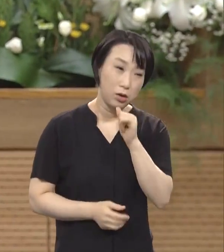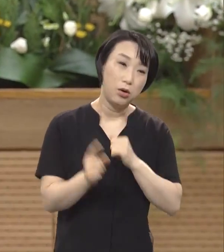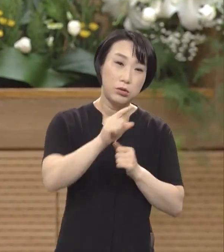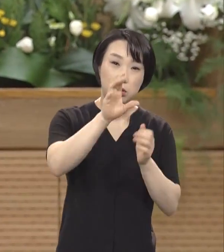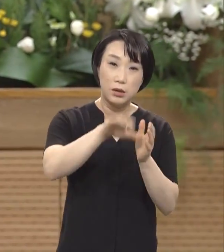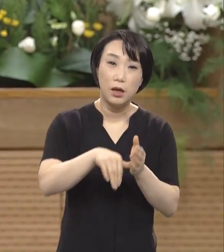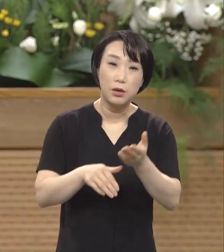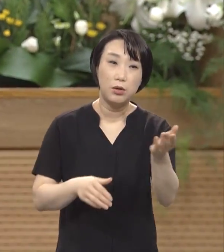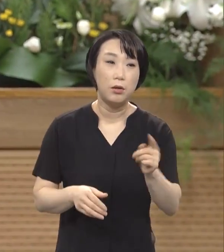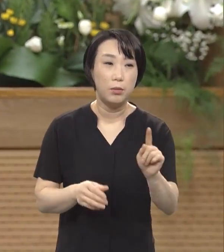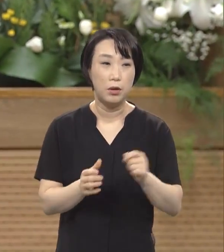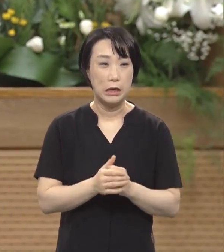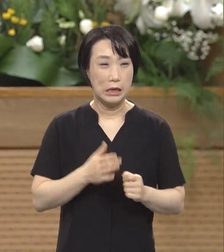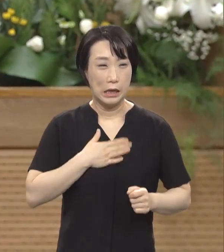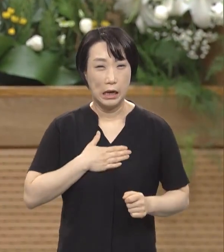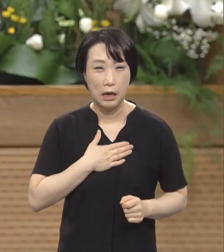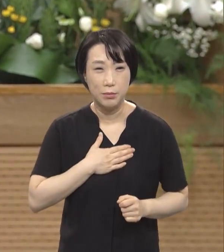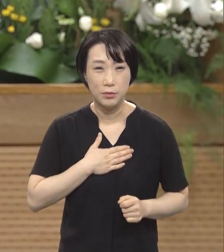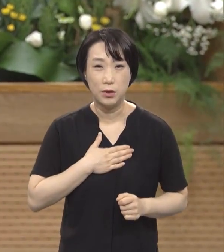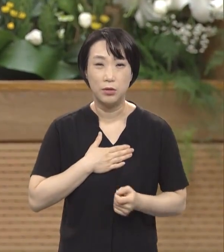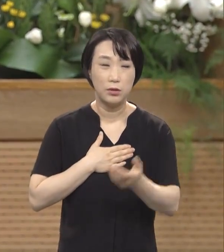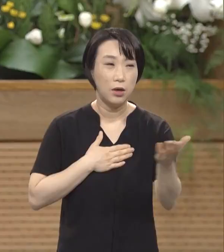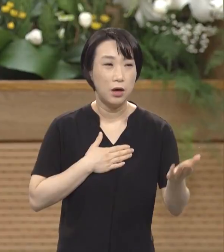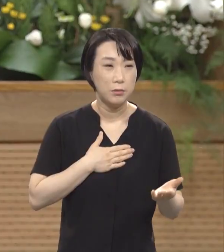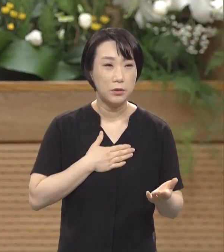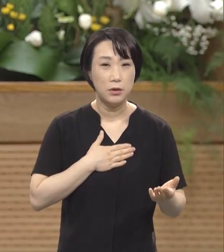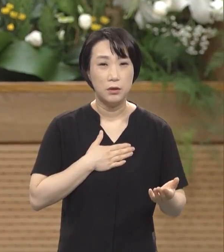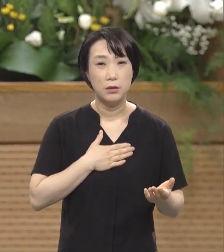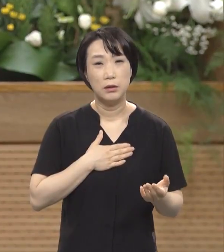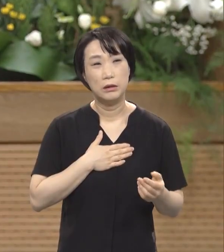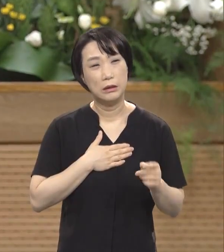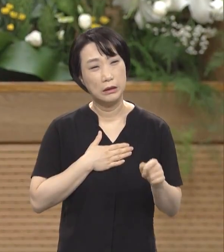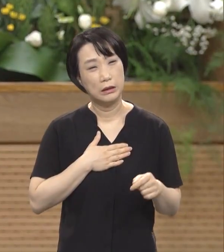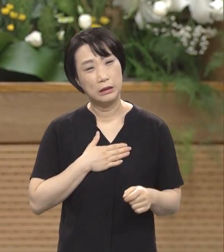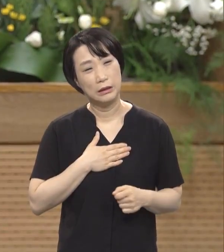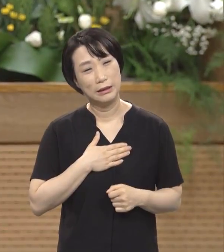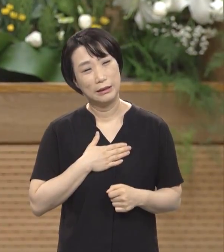때로는 감정에 참